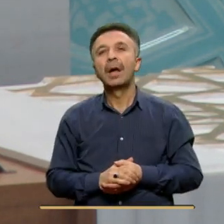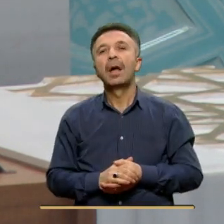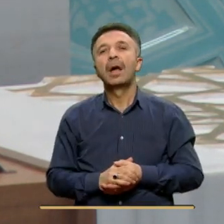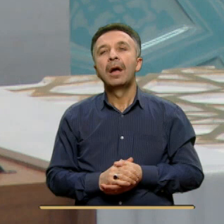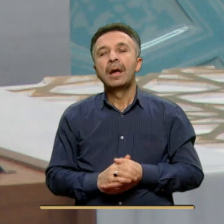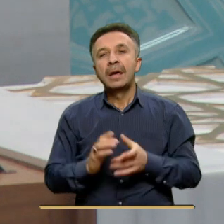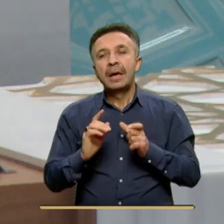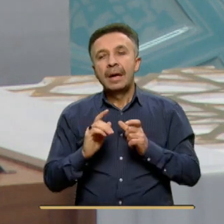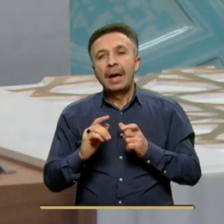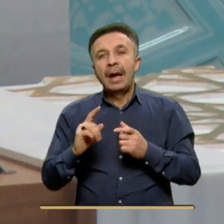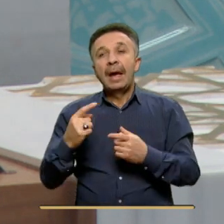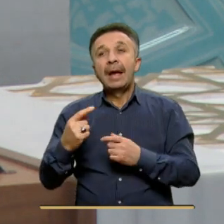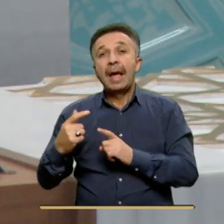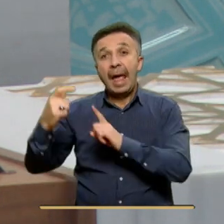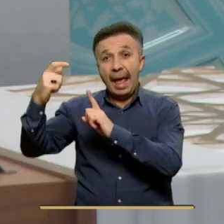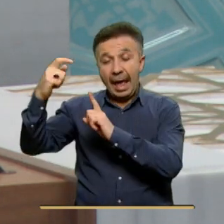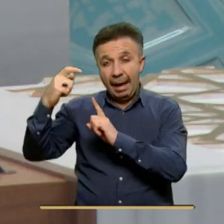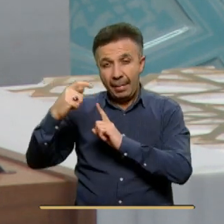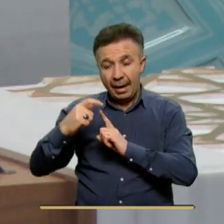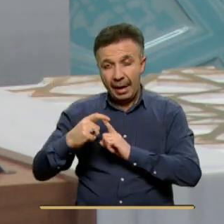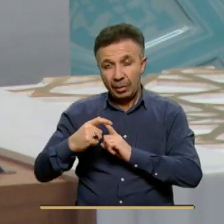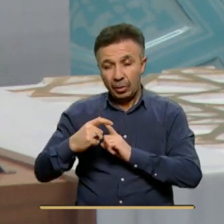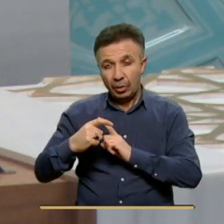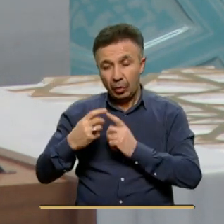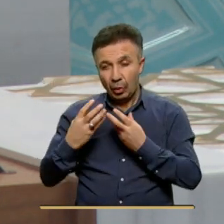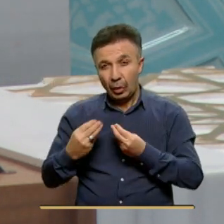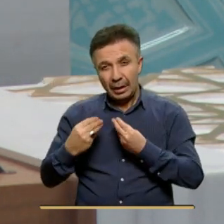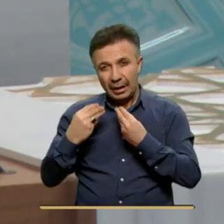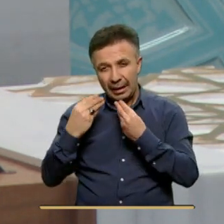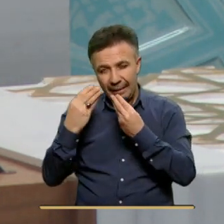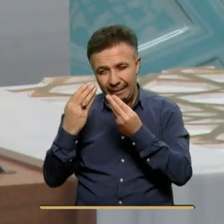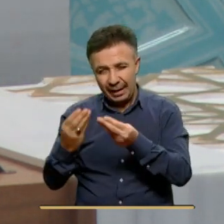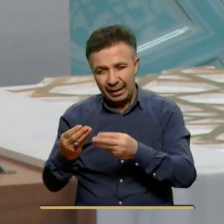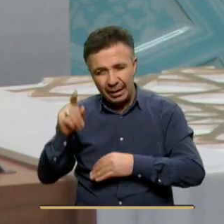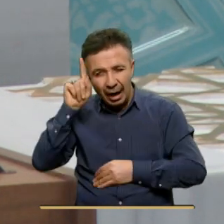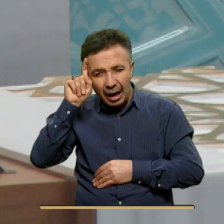emanet olarak verdiği aklımızı, irademizi,